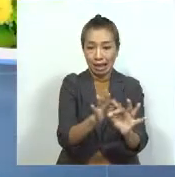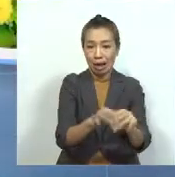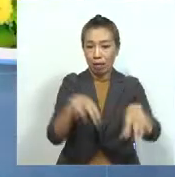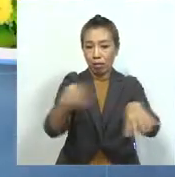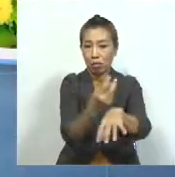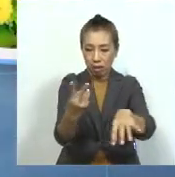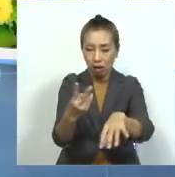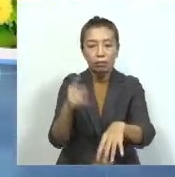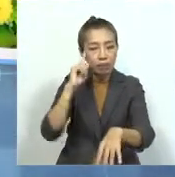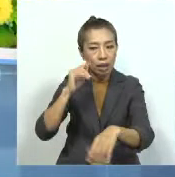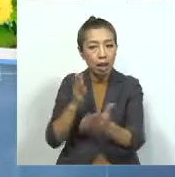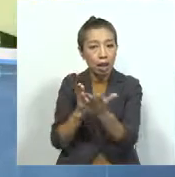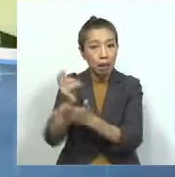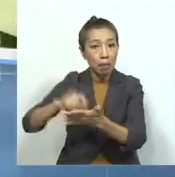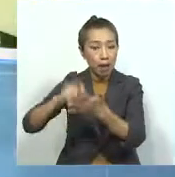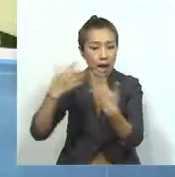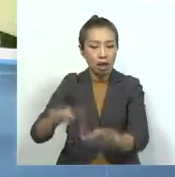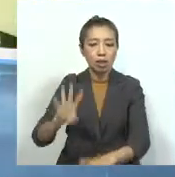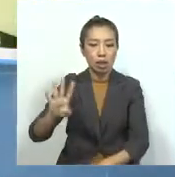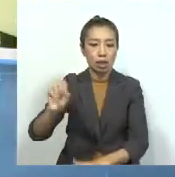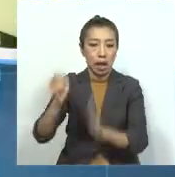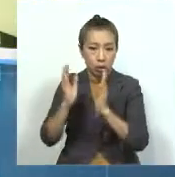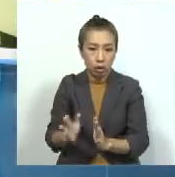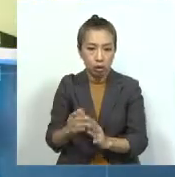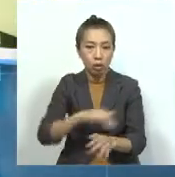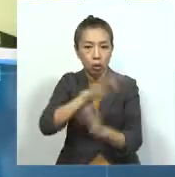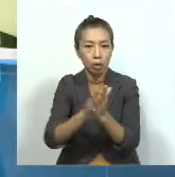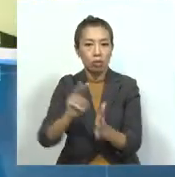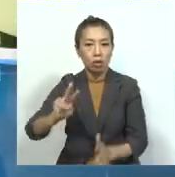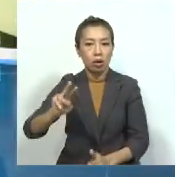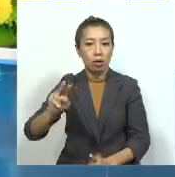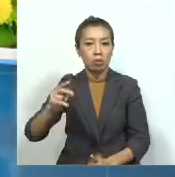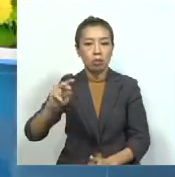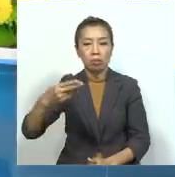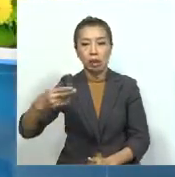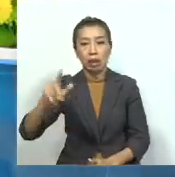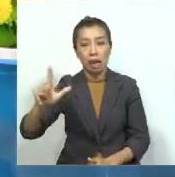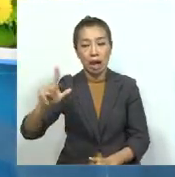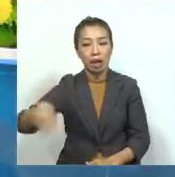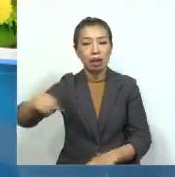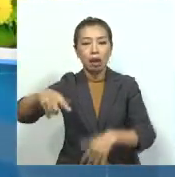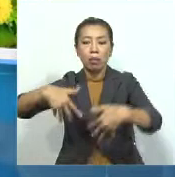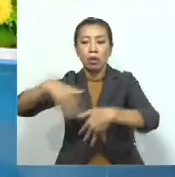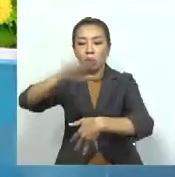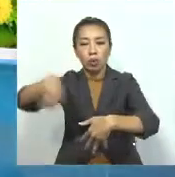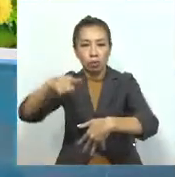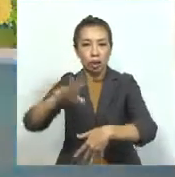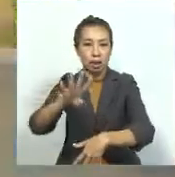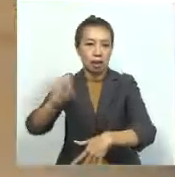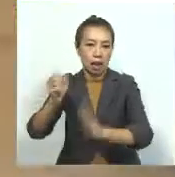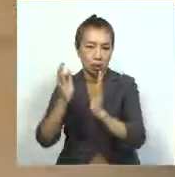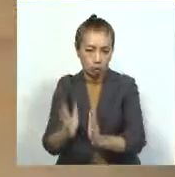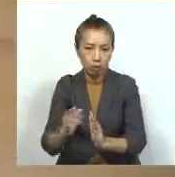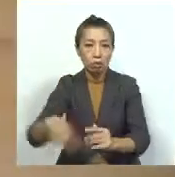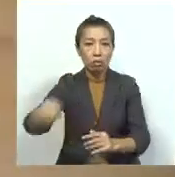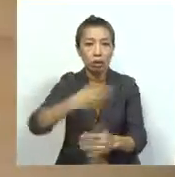ได้อนุมัติสินเชื่อไปแล้วกว่า 400,000 รายเป็นเงินกว่า 20,000 ล้านบาทเป็นสินเชื่อที่อนุมัติแก่ประชาชนทั่วไปกว่า 400,000 ราย